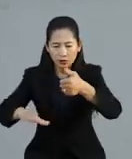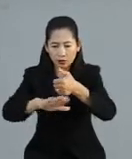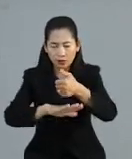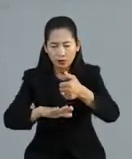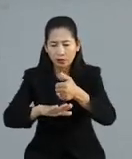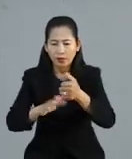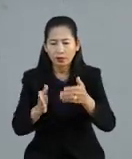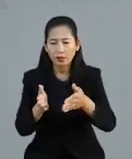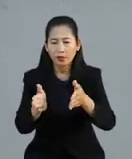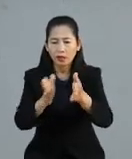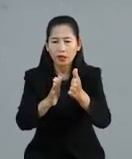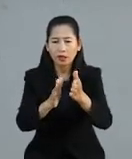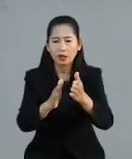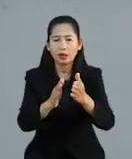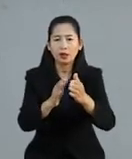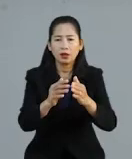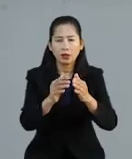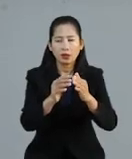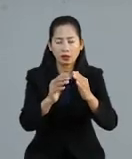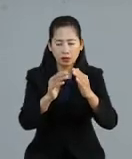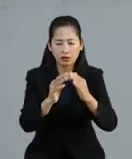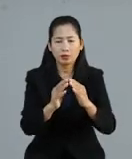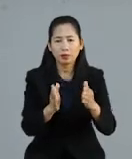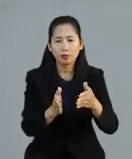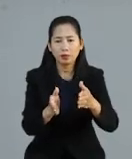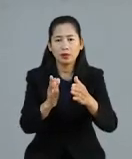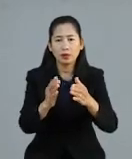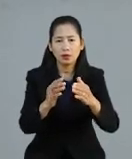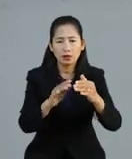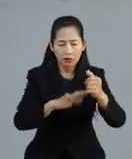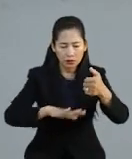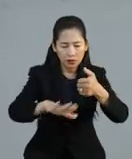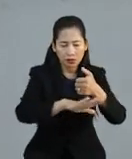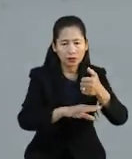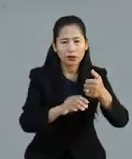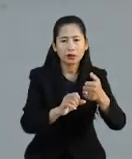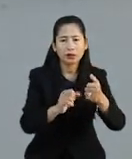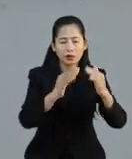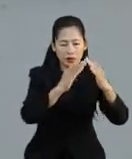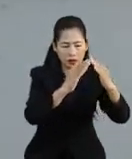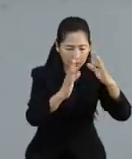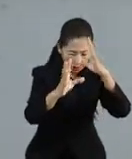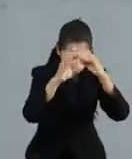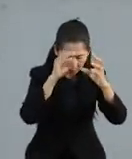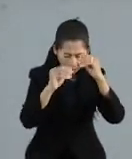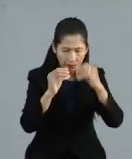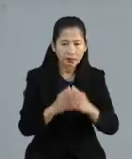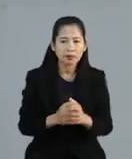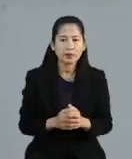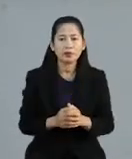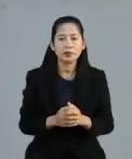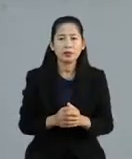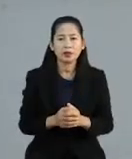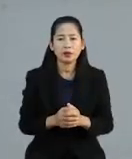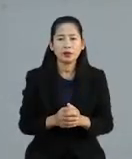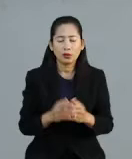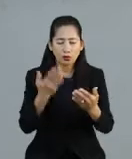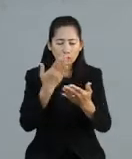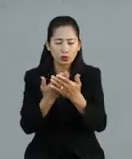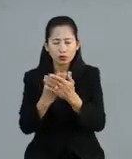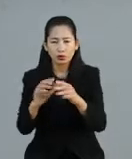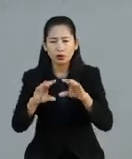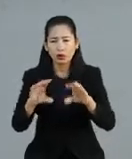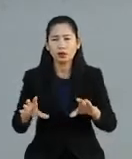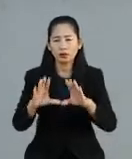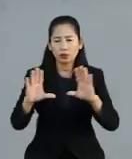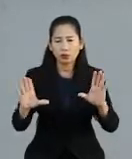sóc pleasure bạch cừu nói chà xuân tà tép xa là riền chà nhất mùa ti cái